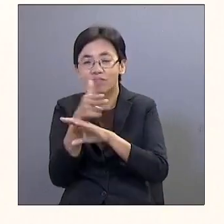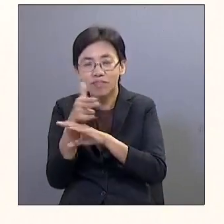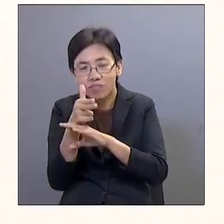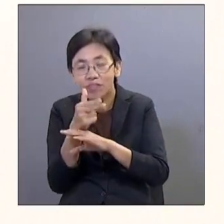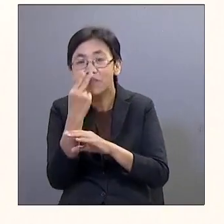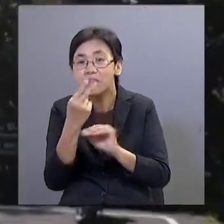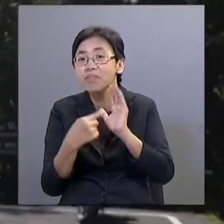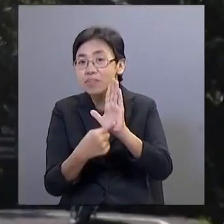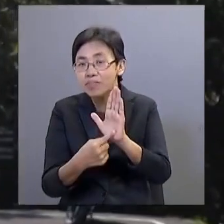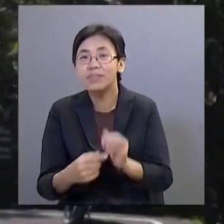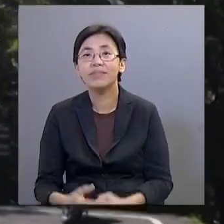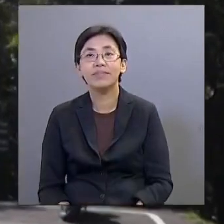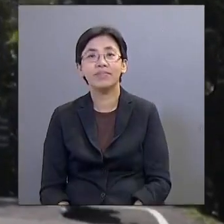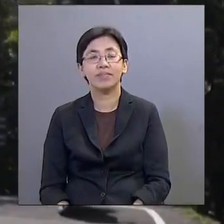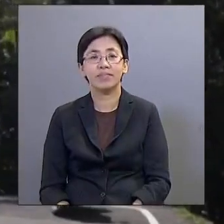ไปดูกันหน่อยครับ